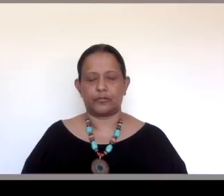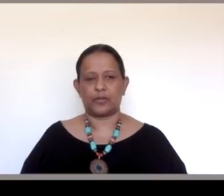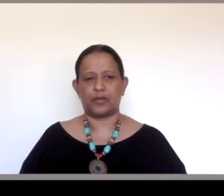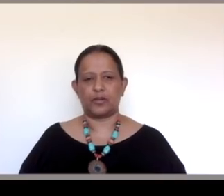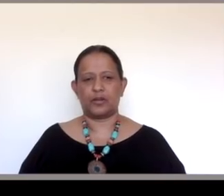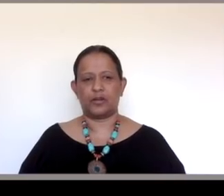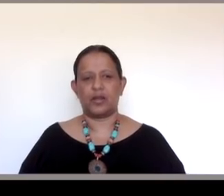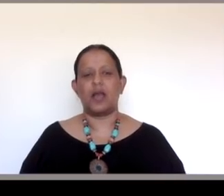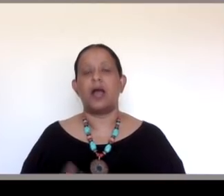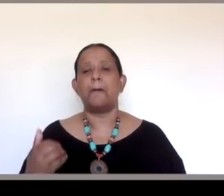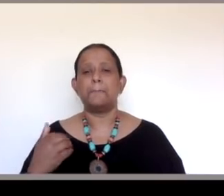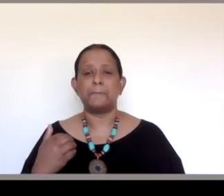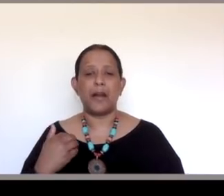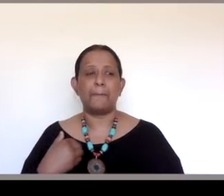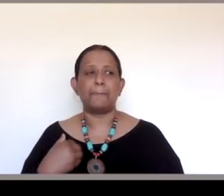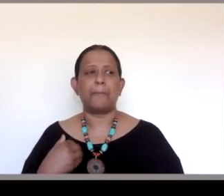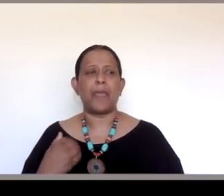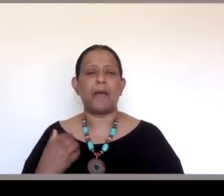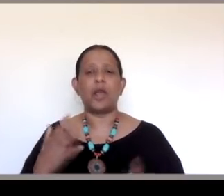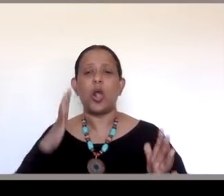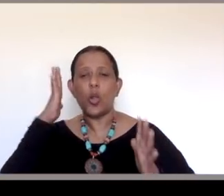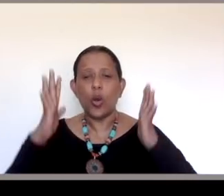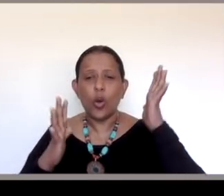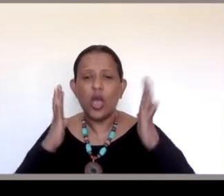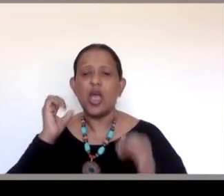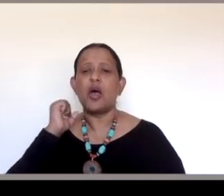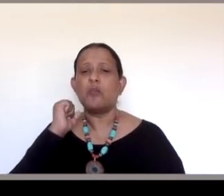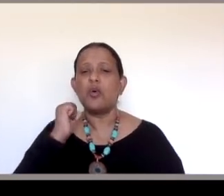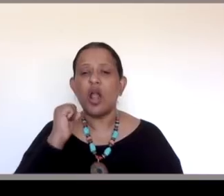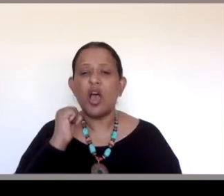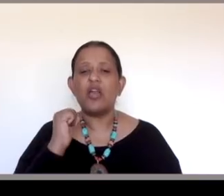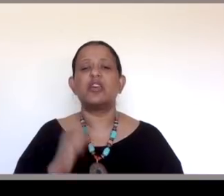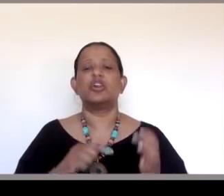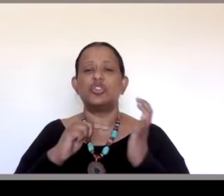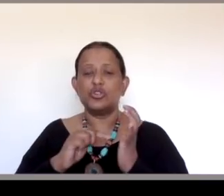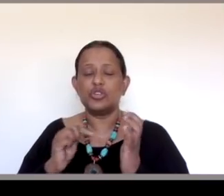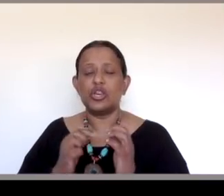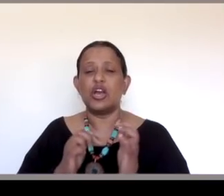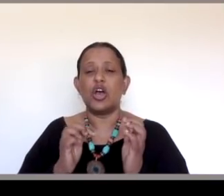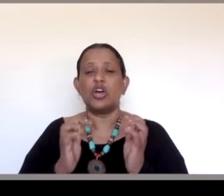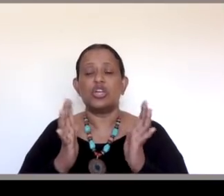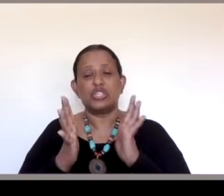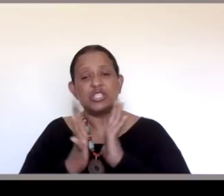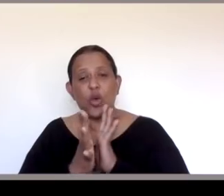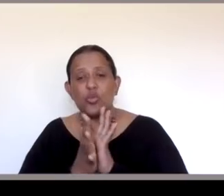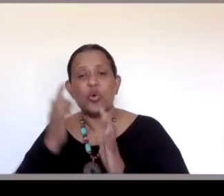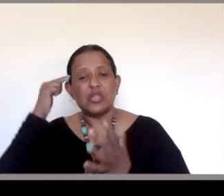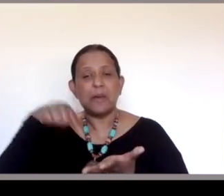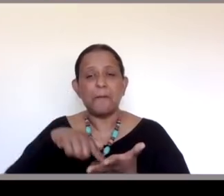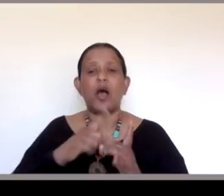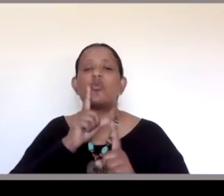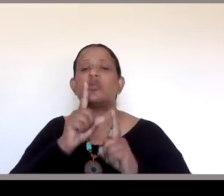முதலாவதாக மகிழ்ச்சியை குறித்து உலக கருத்து மகிழ்ச்சியை குறித்த உலக கருத்து பிரீத்திய கன லோகே மத்திய